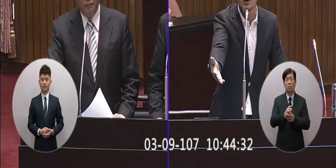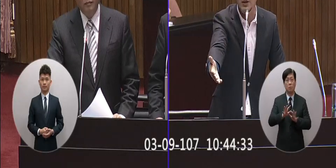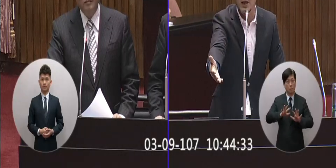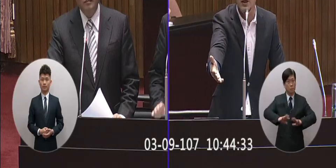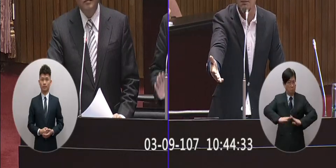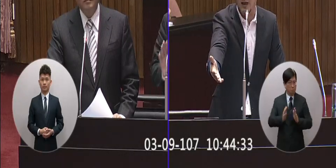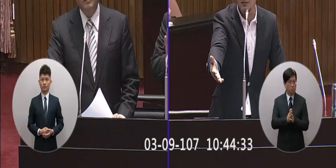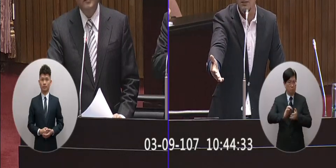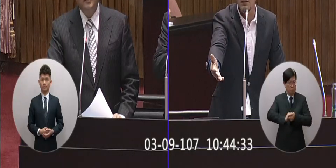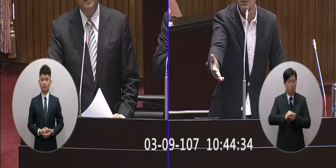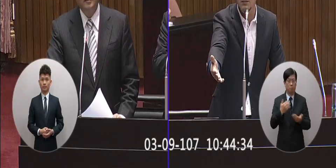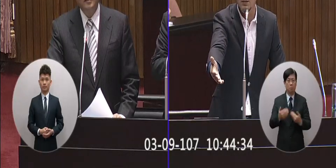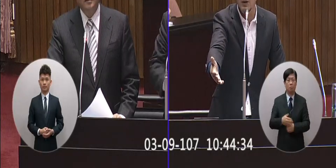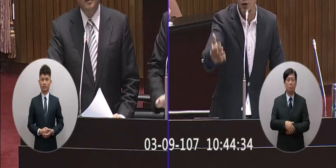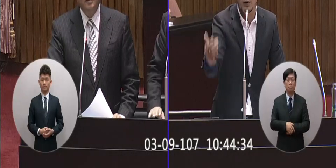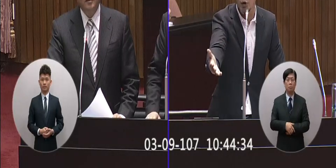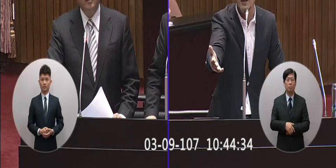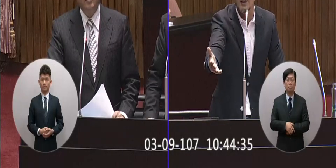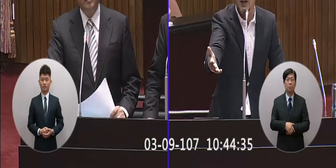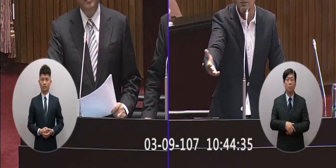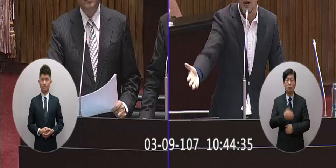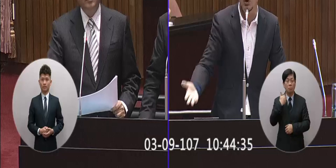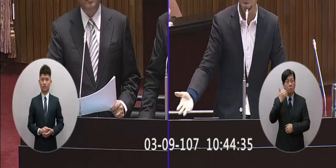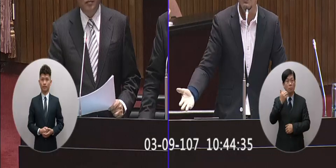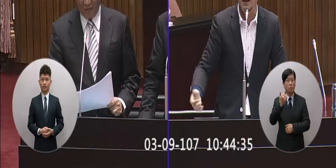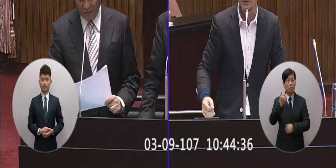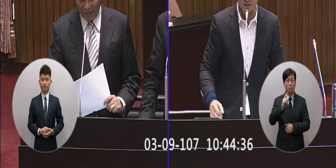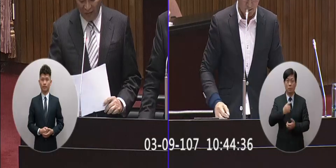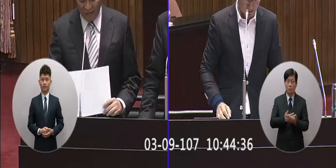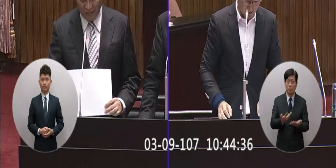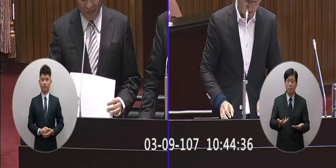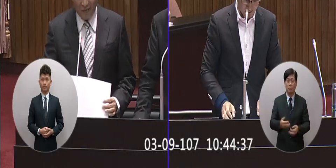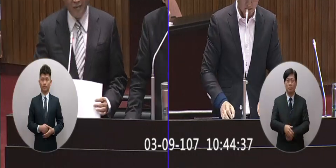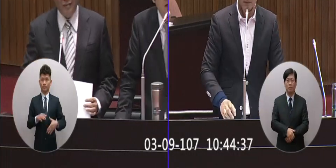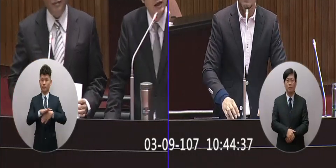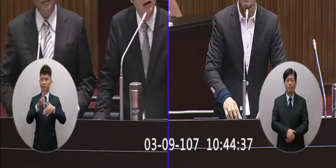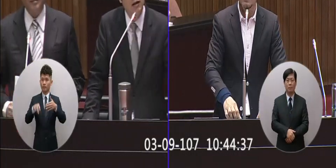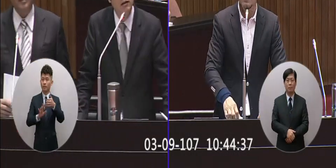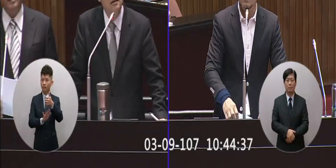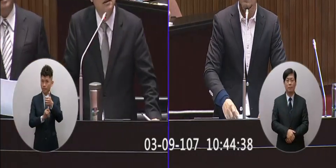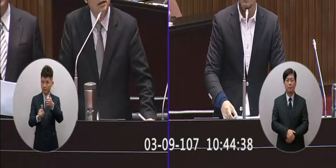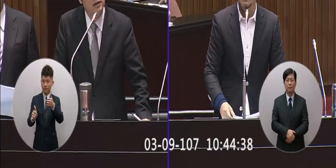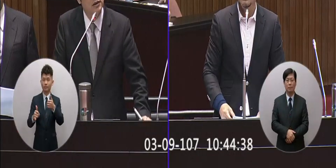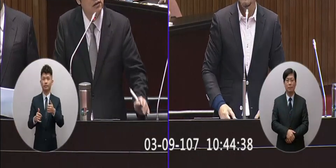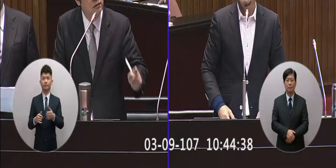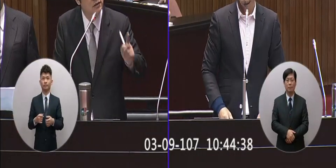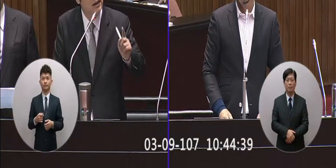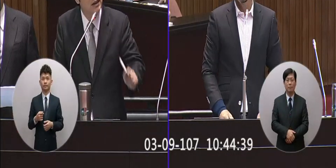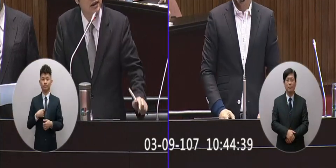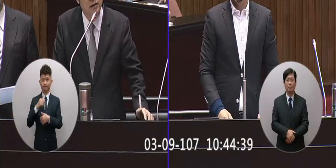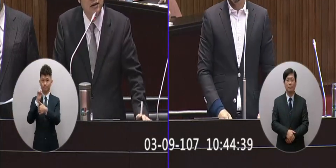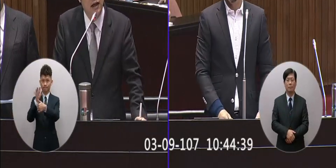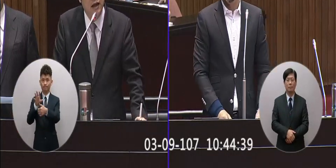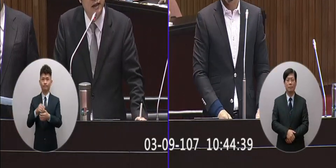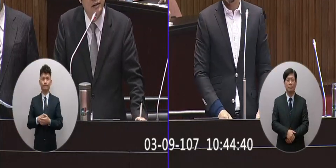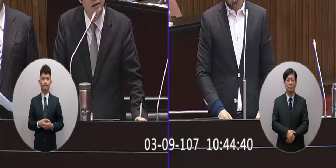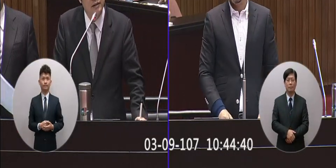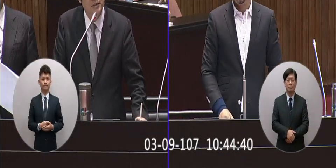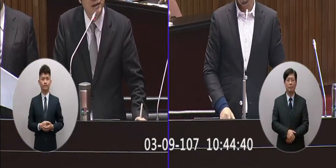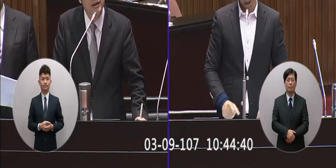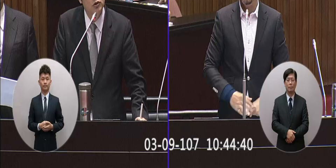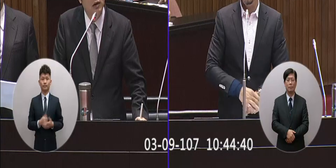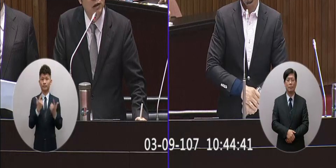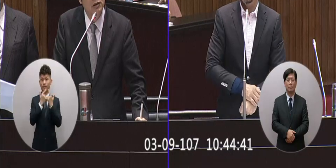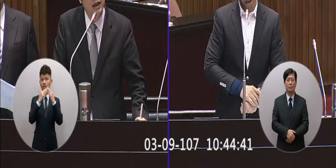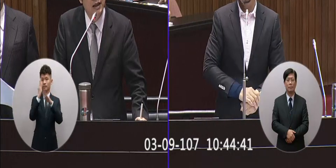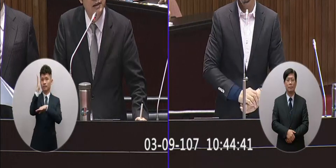今仔日做者确定嘛，那个民选势嘛，要怎处理嘛？ 那个老议员是安尼啦吼，就是讲这个